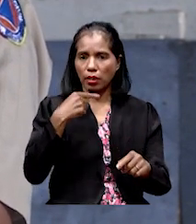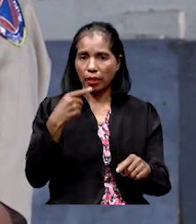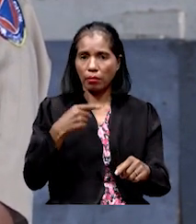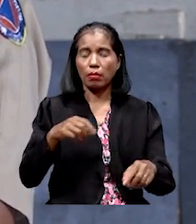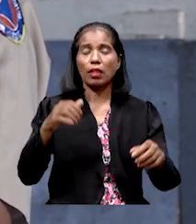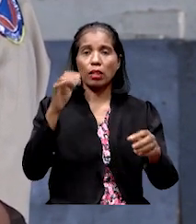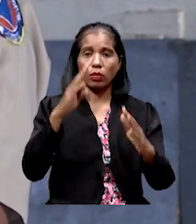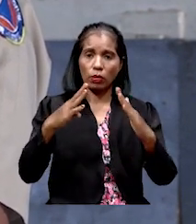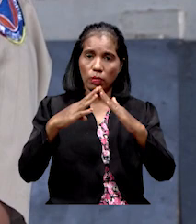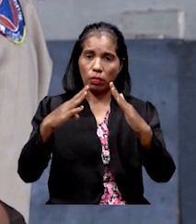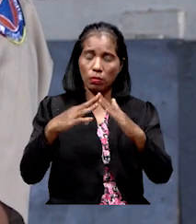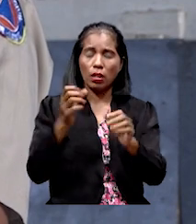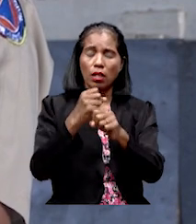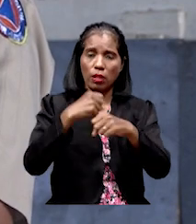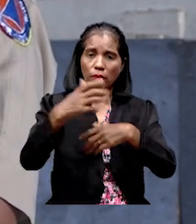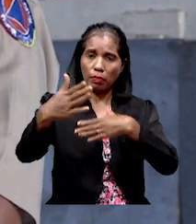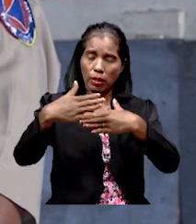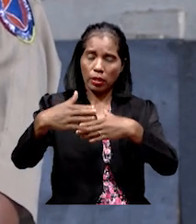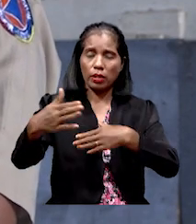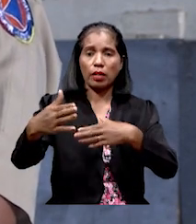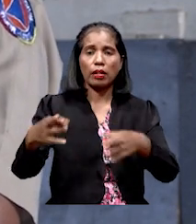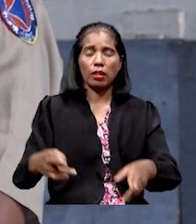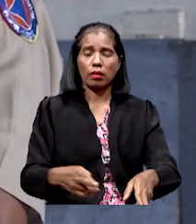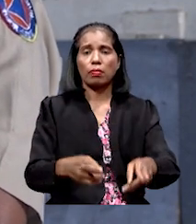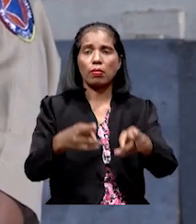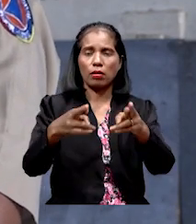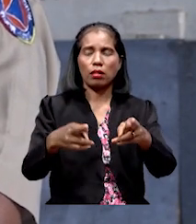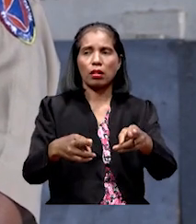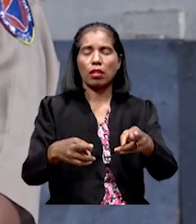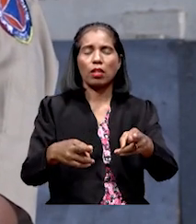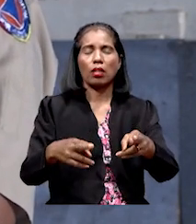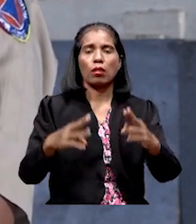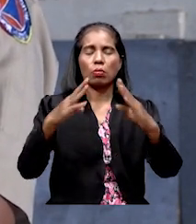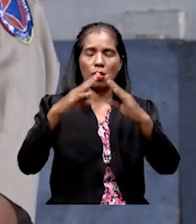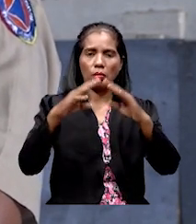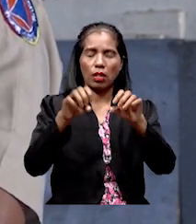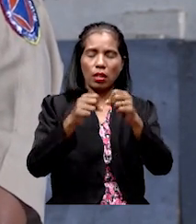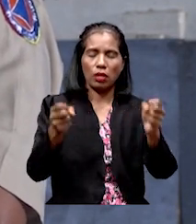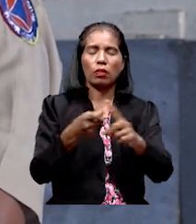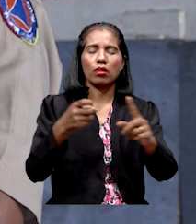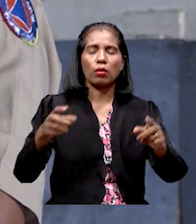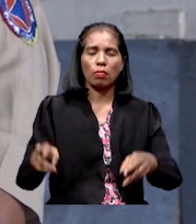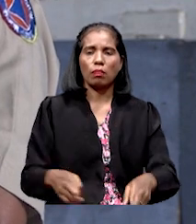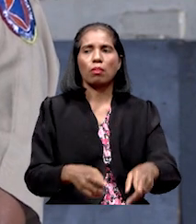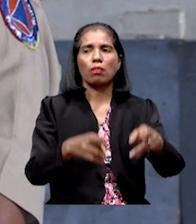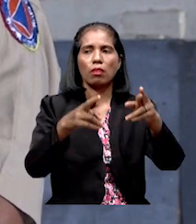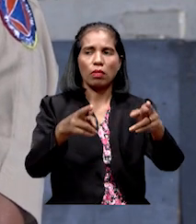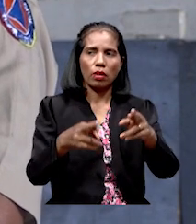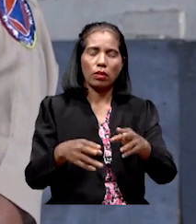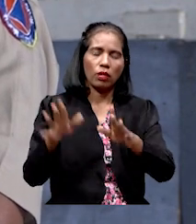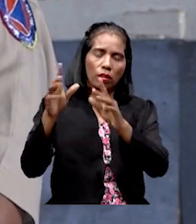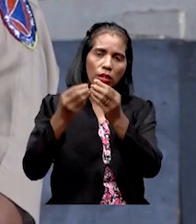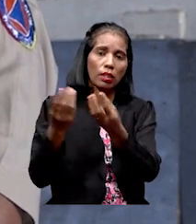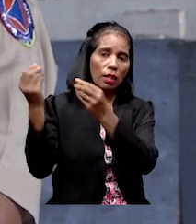seu desastre, uma também para estragos, o si, mota, ani, de fato, de seu raio